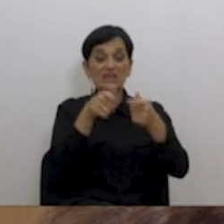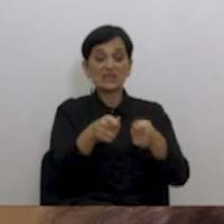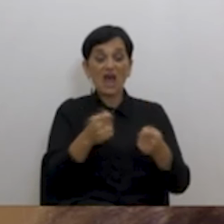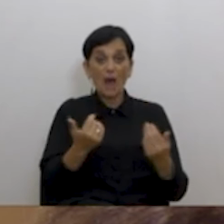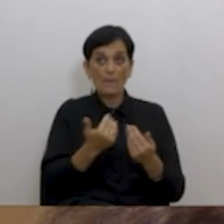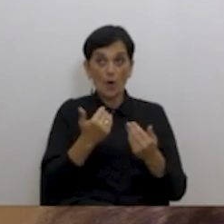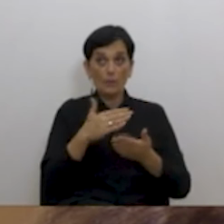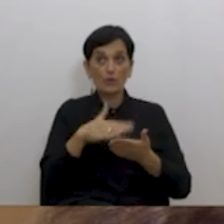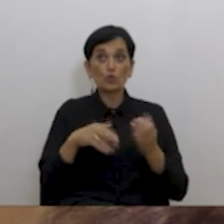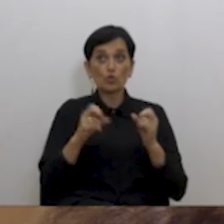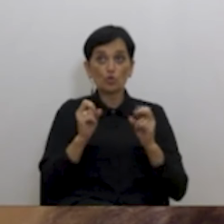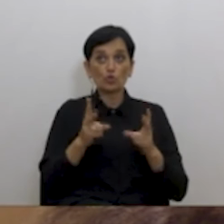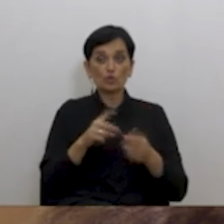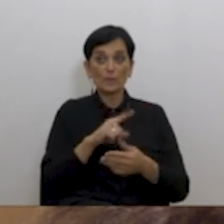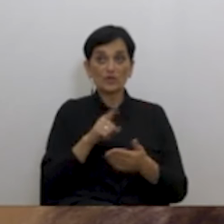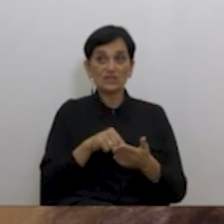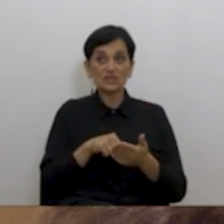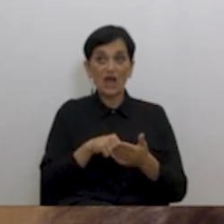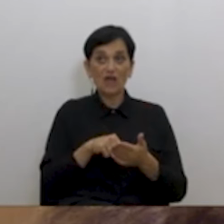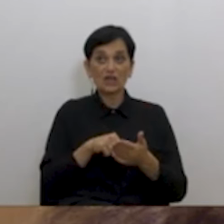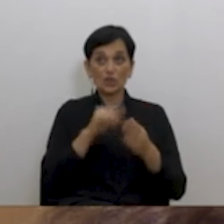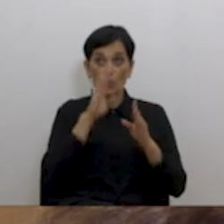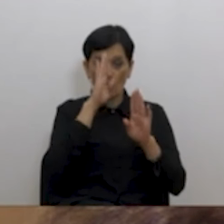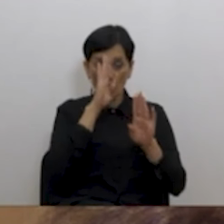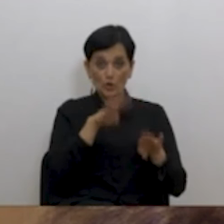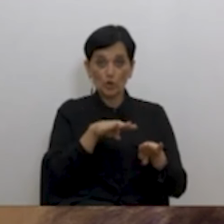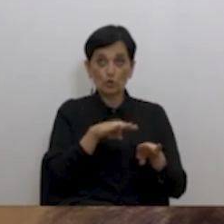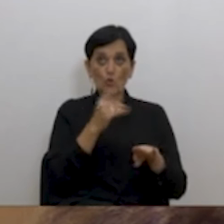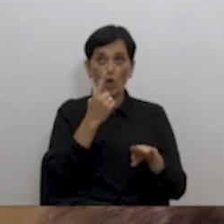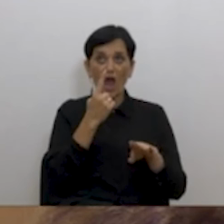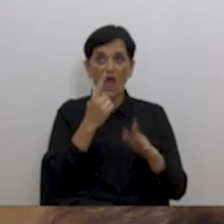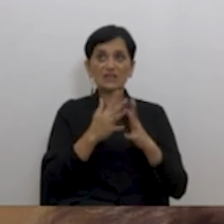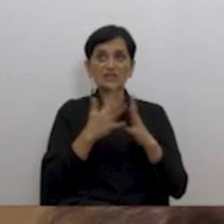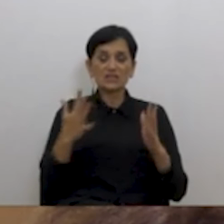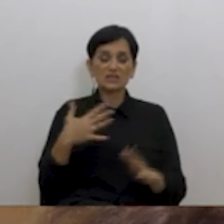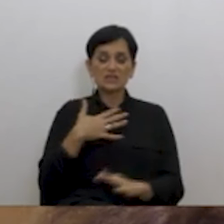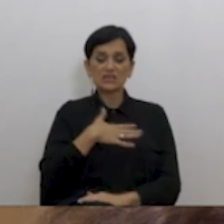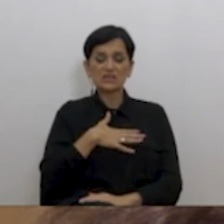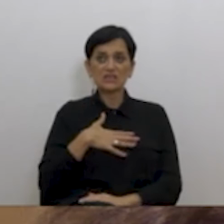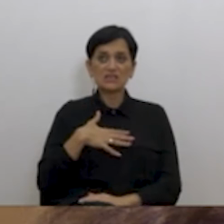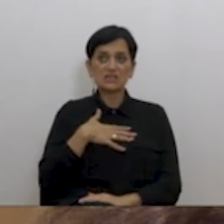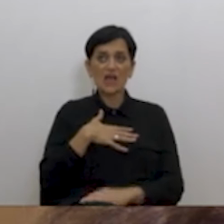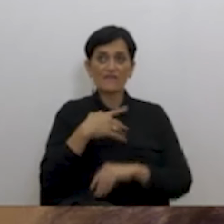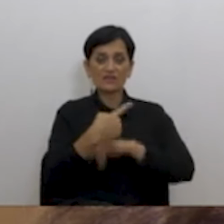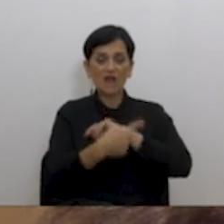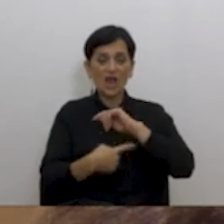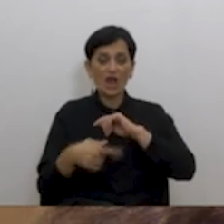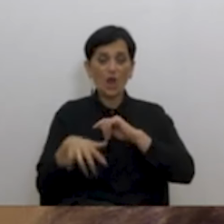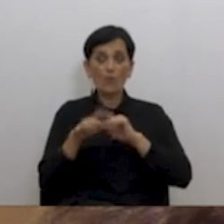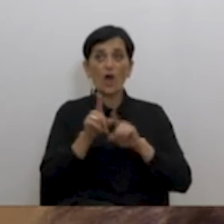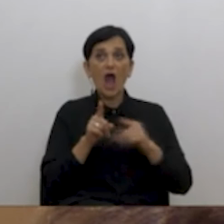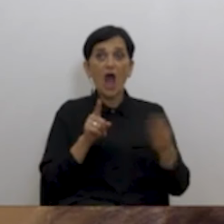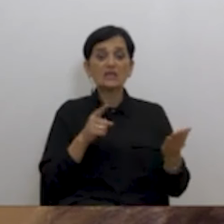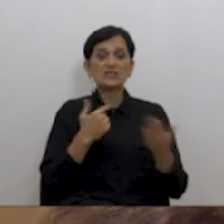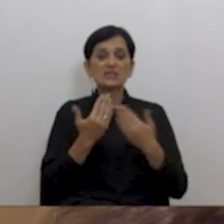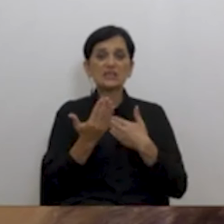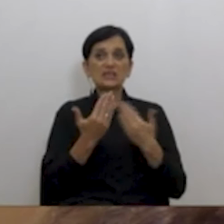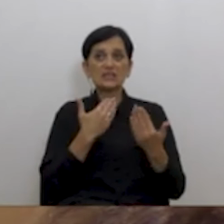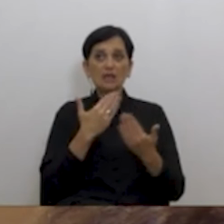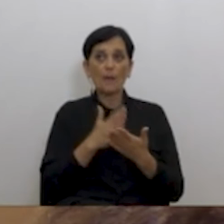შორის უსაფრთხოების საკითხიც. მიტოვებული და ერთი დიდი სევდაა დღეს ხევსურეთი, იმიტომ რომ თქვენ ესეთი დამოკიდებულება გაქვთ